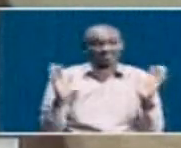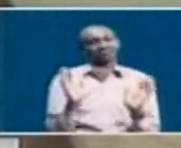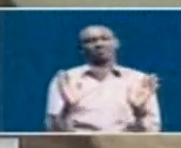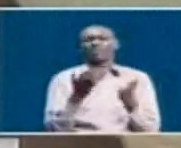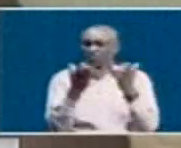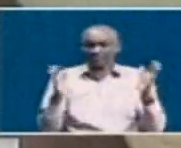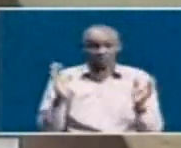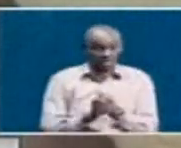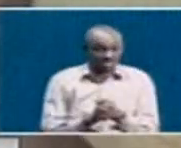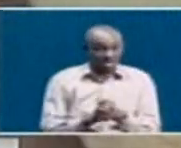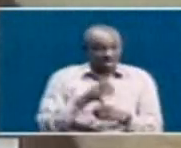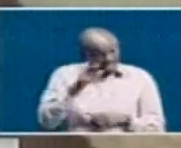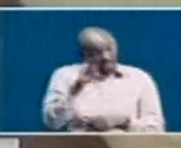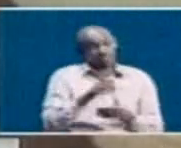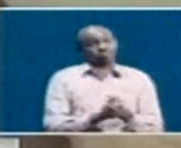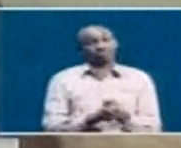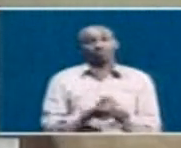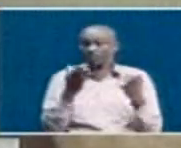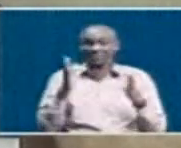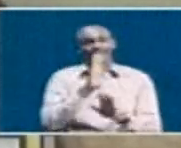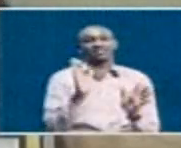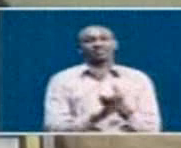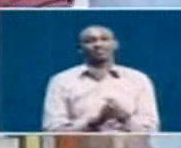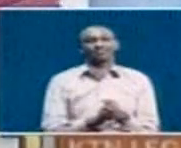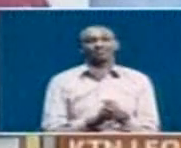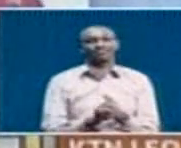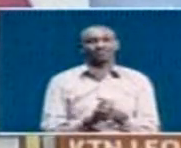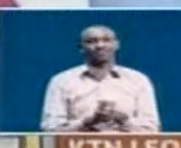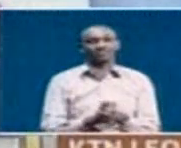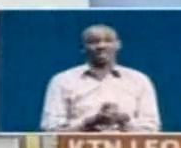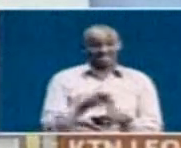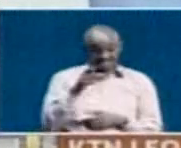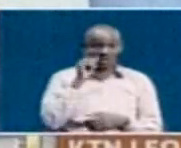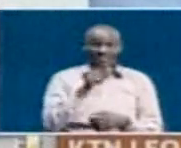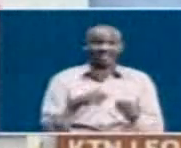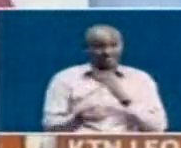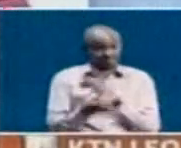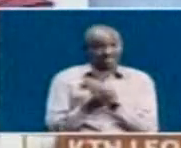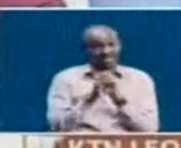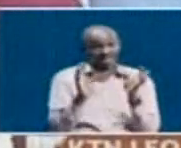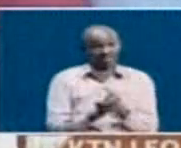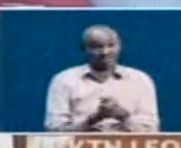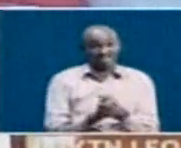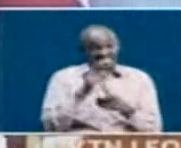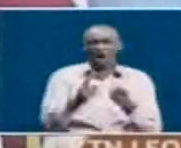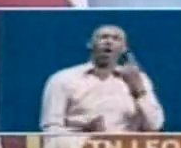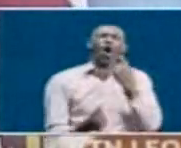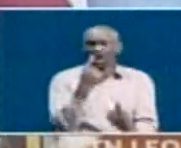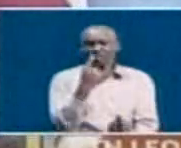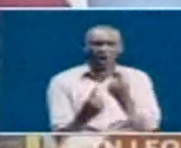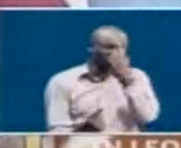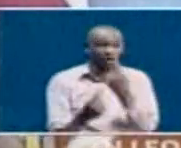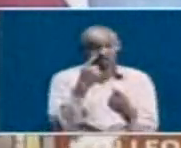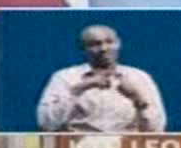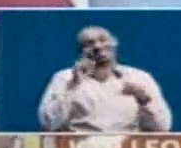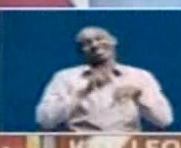Mali peke yake ndio tufanya mguu mmoja nje mguu mmoja ndani. Mtazamaji, basi hivyo ndivyo hali hivyo. Mjadala umepamba moto kweli kweli, lakini